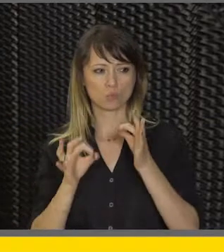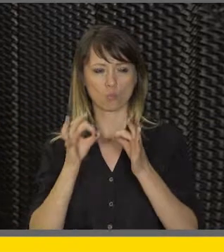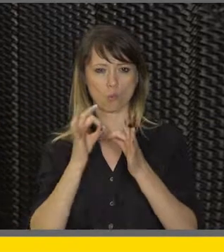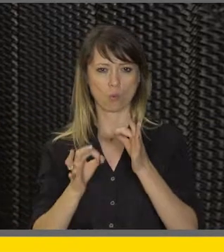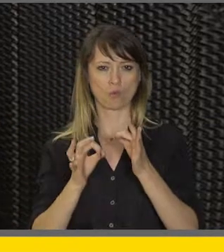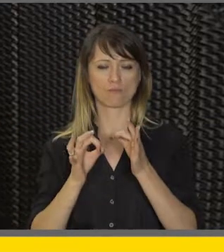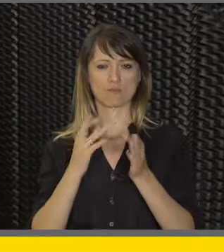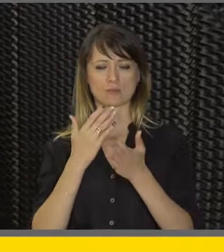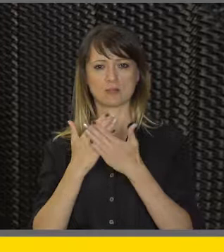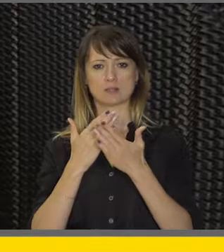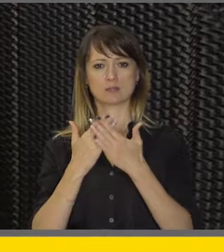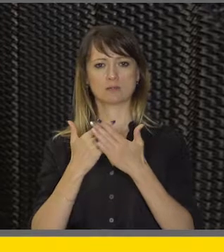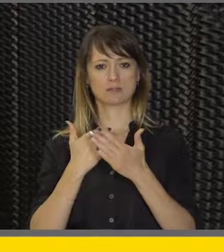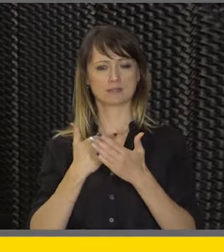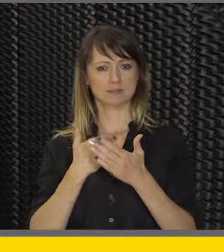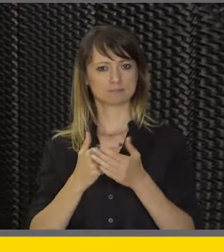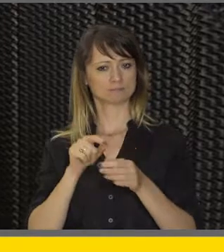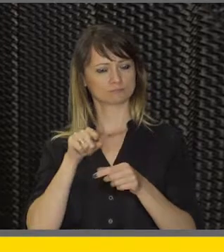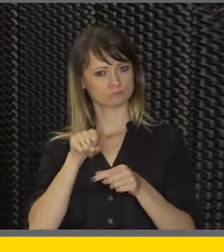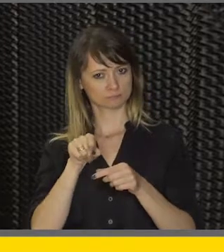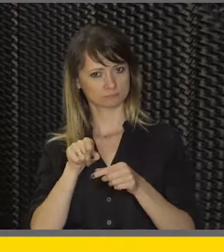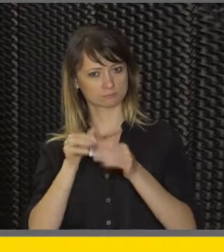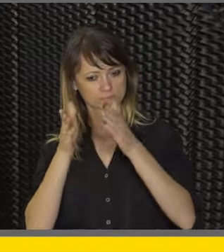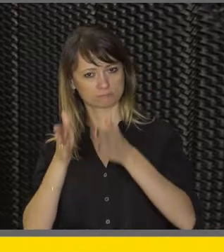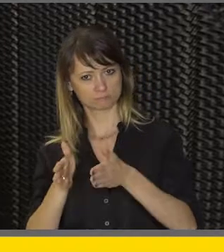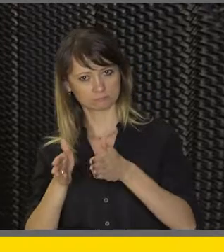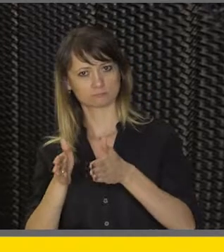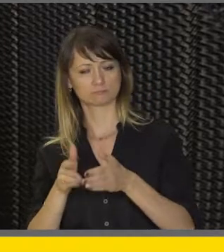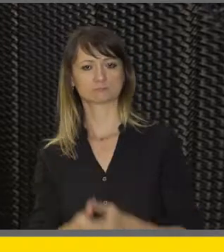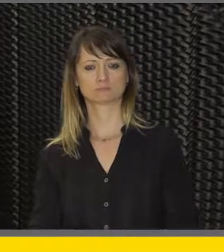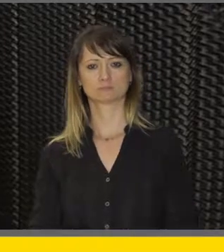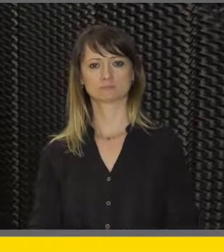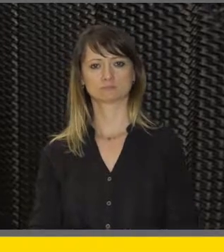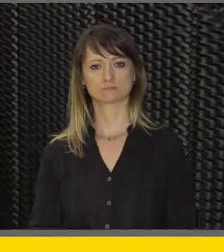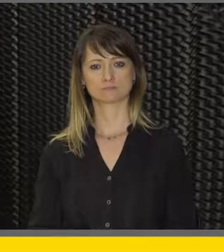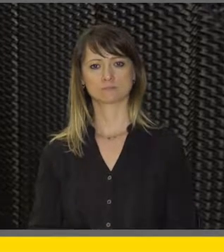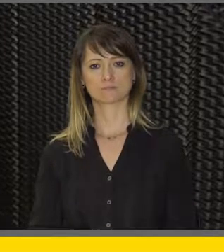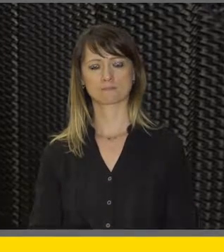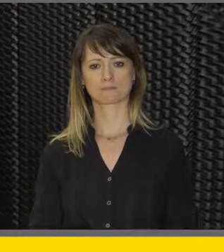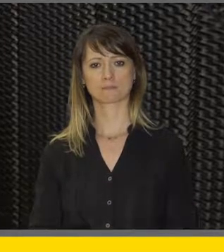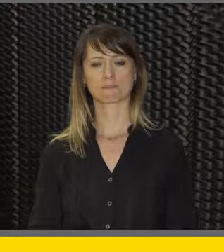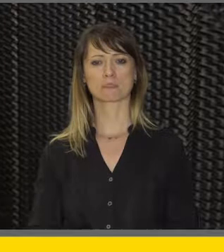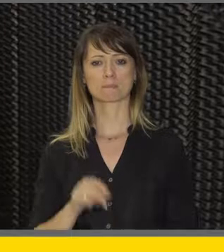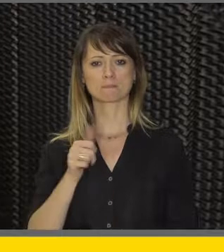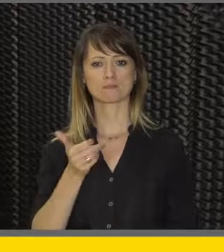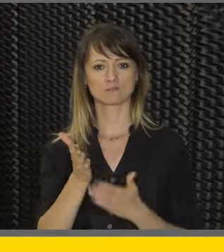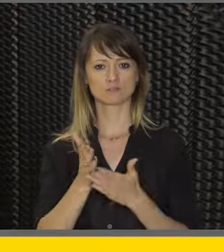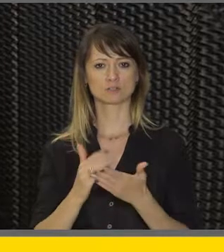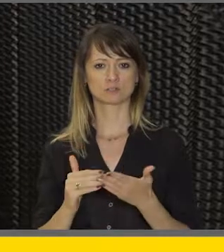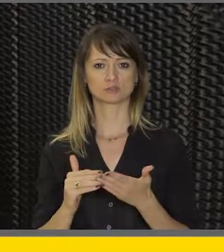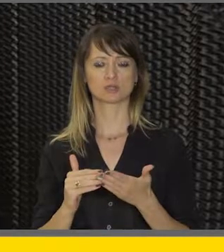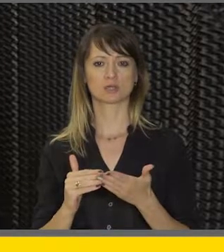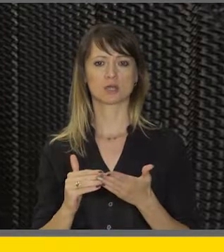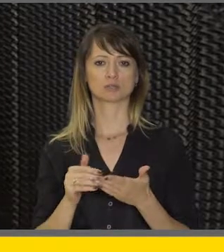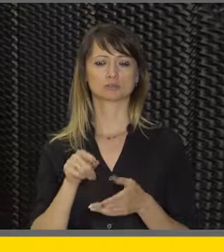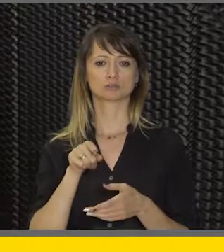chwilowo, zatrzymam się na nim, żeby jakby nawiązać do tego potem, co uzyskaliśmy. W pierwszej części tego modelu,